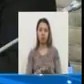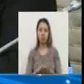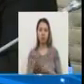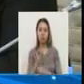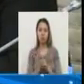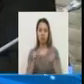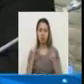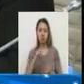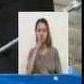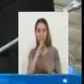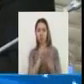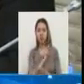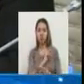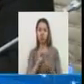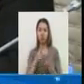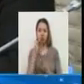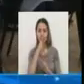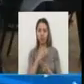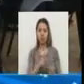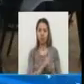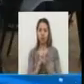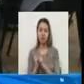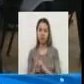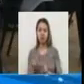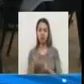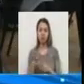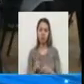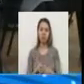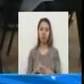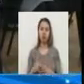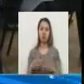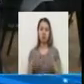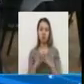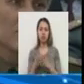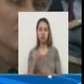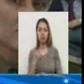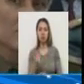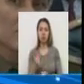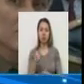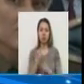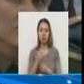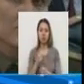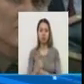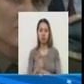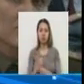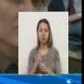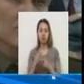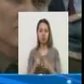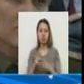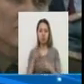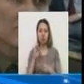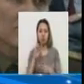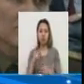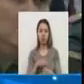қатар кездесуде мемлекеттік қызмет түрлерін электрондық үкімет порталы арқылы алудың артықшылықтары айтылды. Электрондық үкімет құру елбасының идеясы. Порталдың